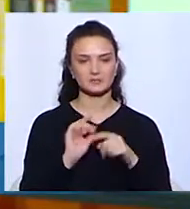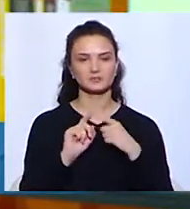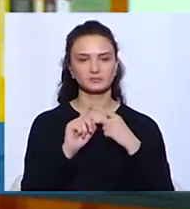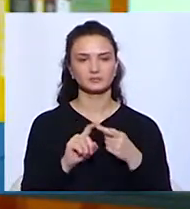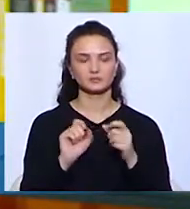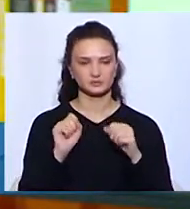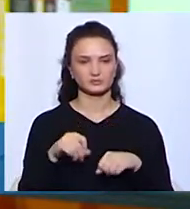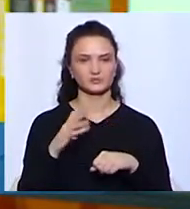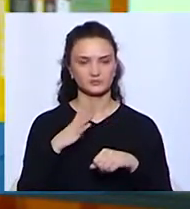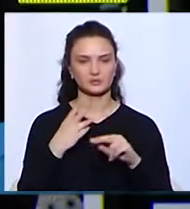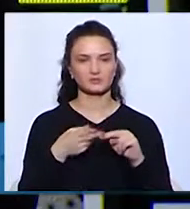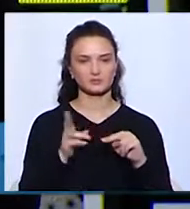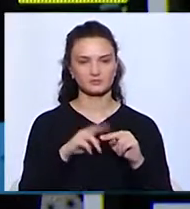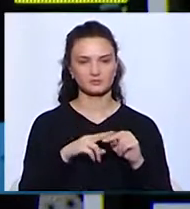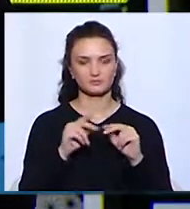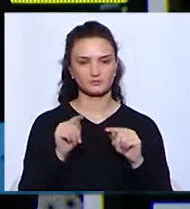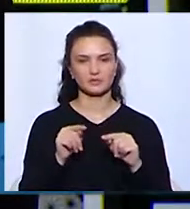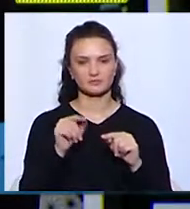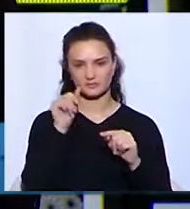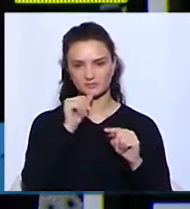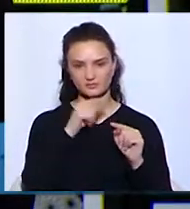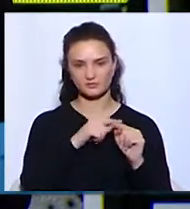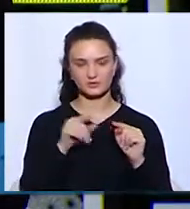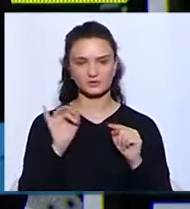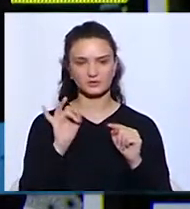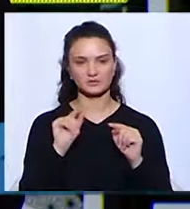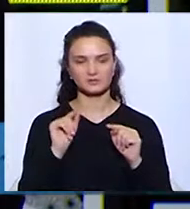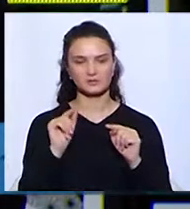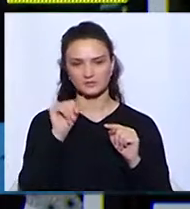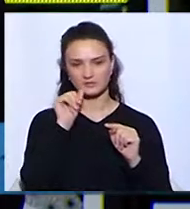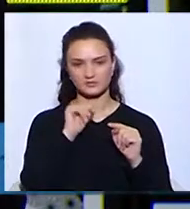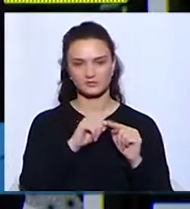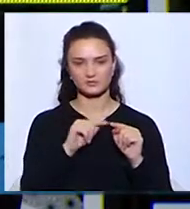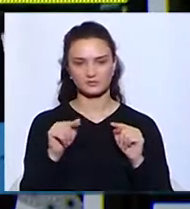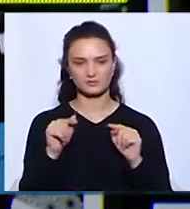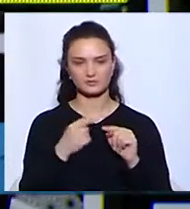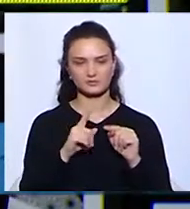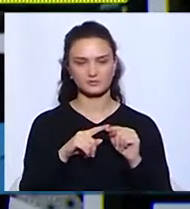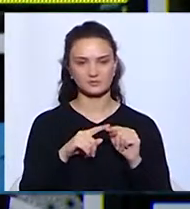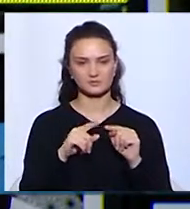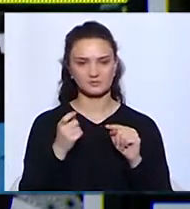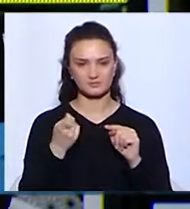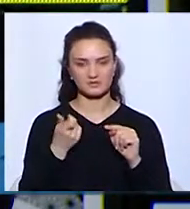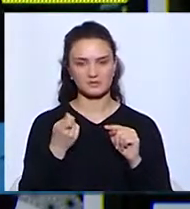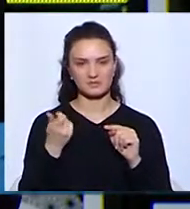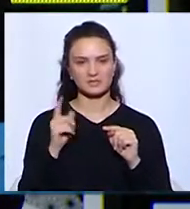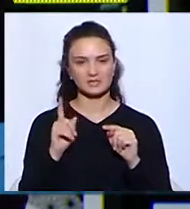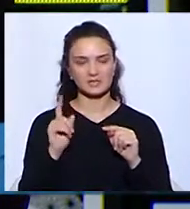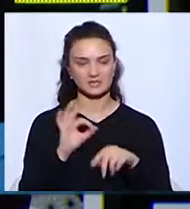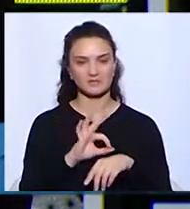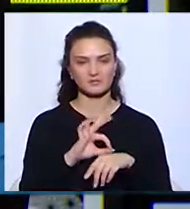მოხდეს, მაღალია. ამიტომ აი ამ თვეებში, იანვარ-თებერვლის თვეებში, ეგრეთ წოდებული ეპიდაფეთქებები, პატარა